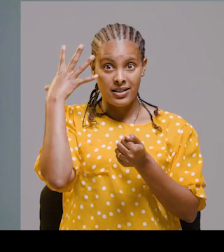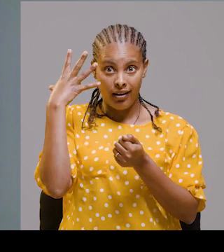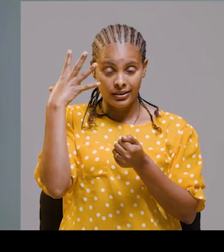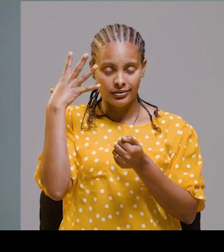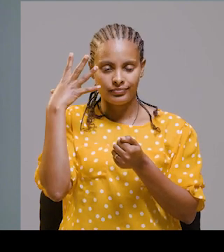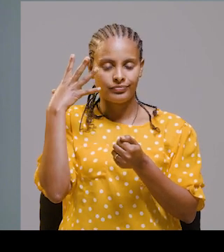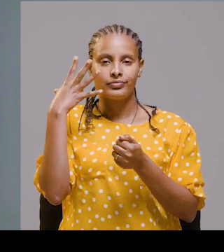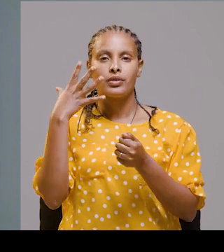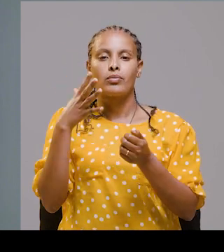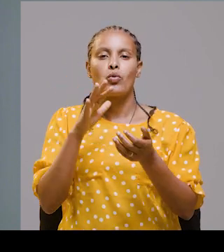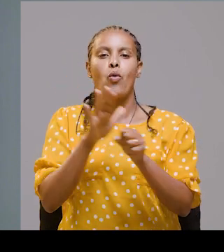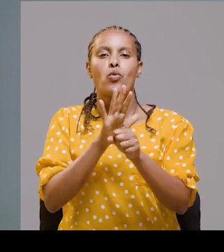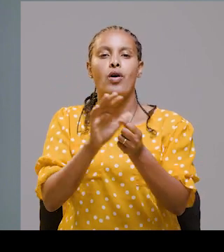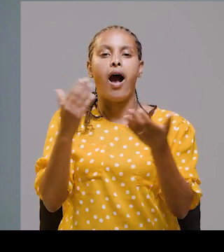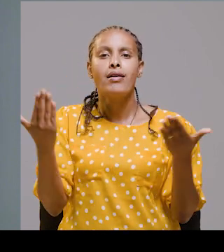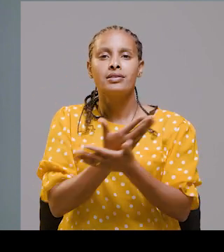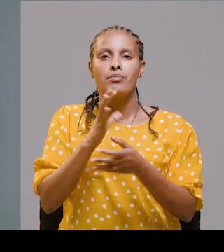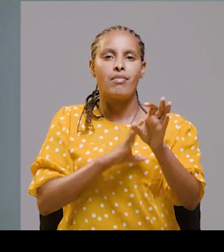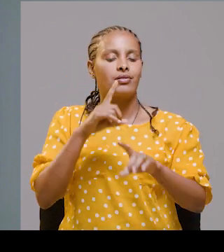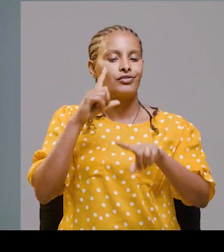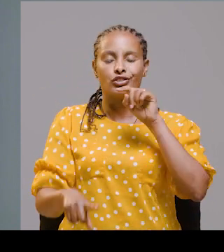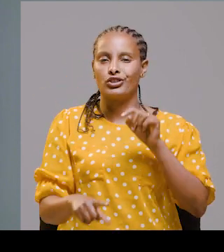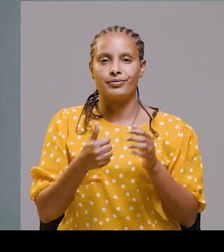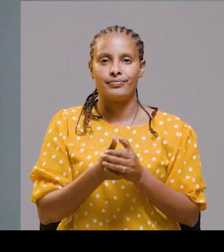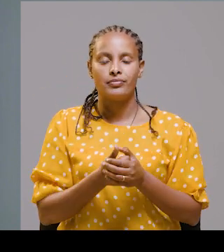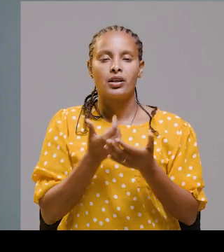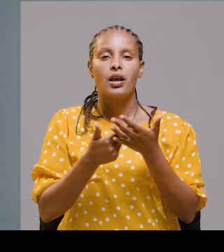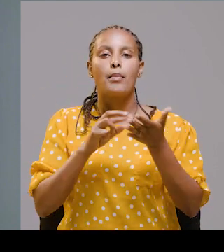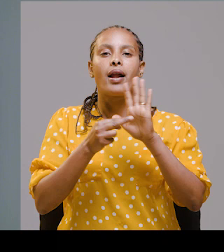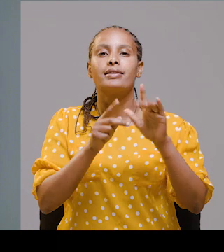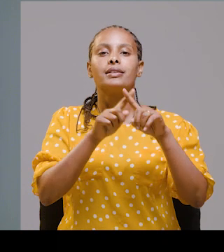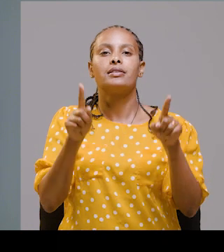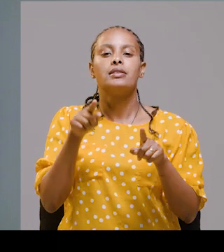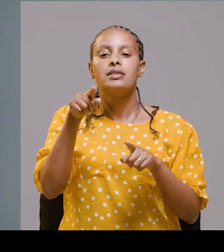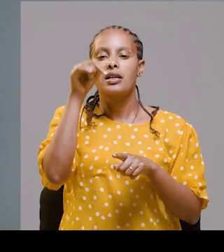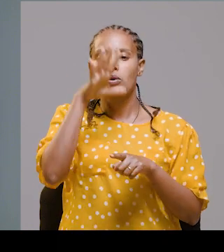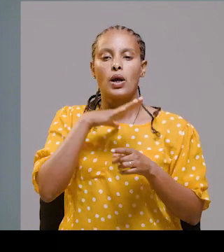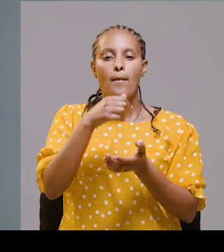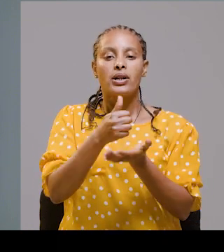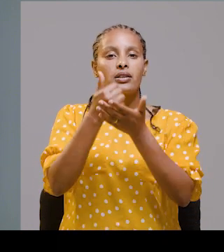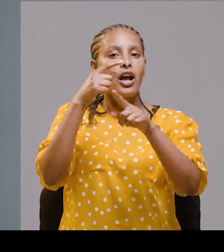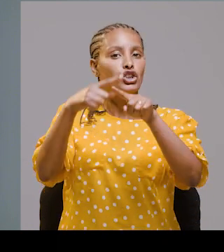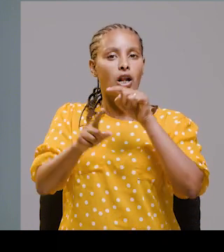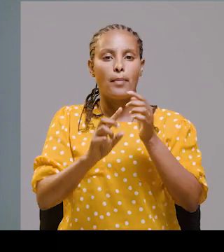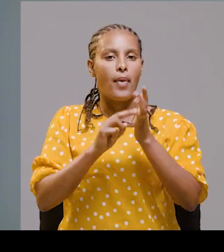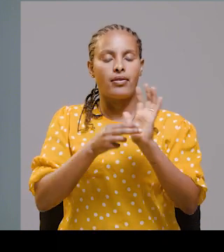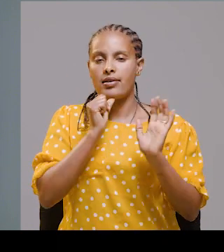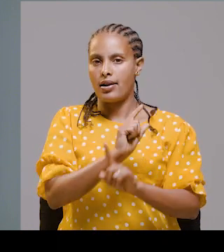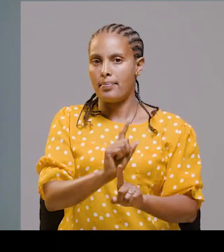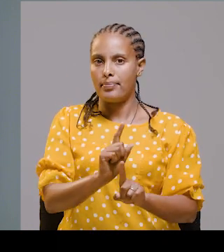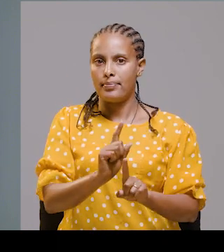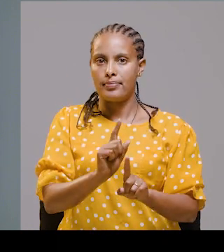ሄደን እንዳልነበሩ ማድረግ የምንችልበት መንገድ የለም። ይሄ ማለት ግን እነዛ ሰዎች መርዳት አይቻልም ማለት